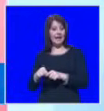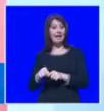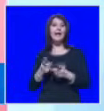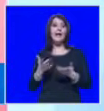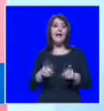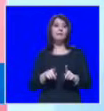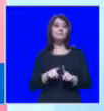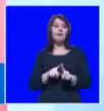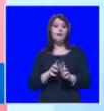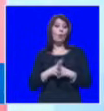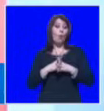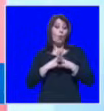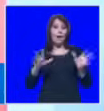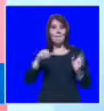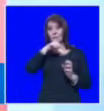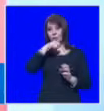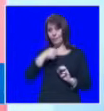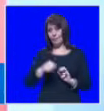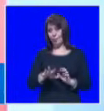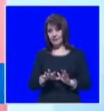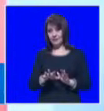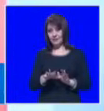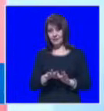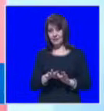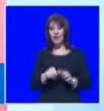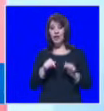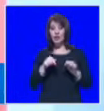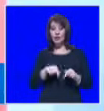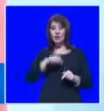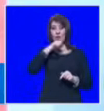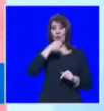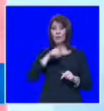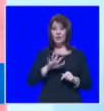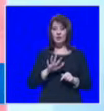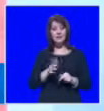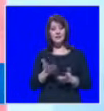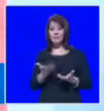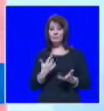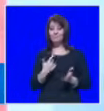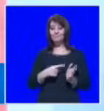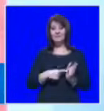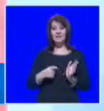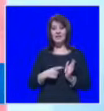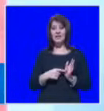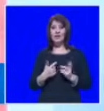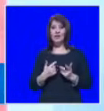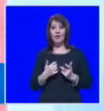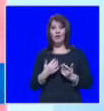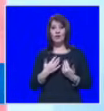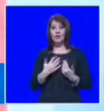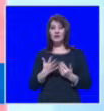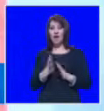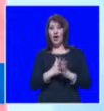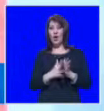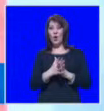за Продължаваме промяната, и за Демократична България. И този компромис ще ни коства политически кредит от нашите избиратели,